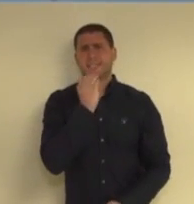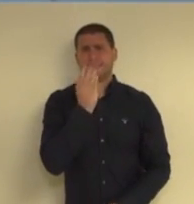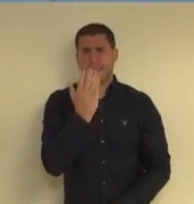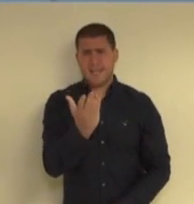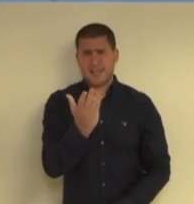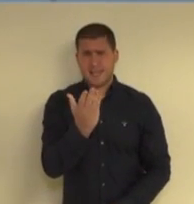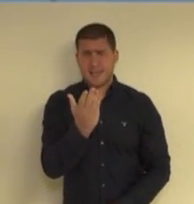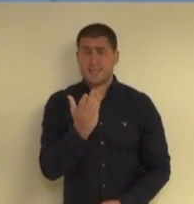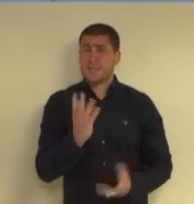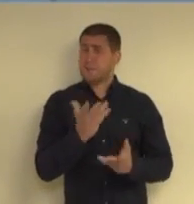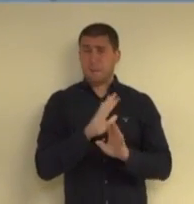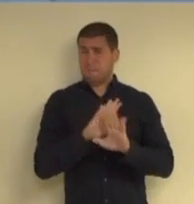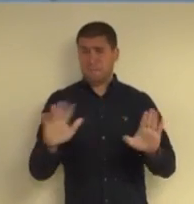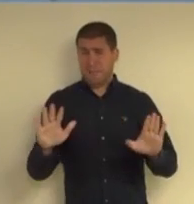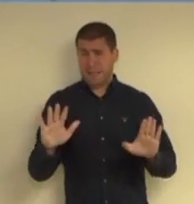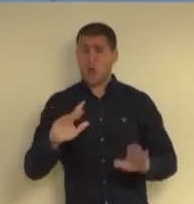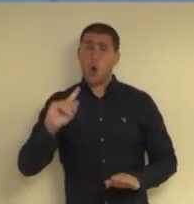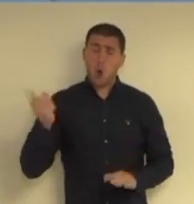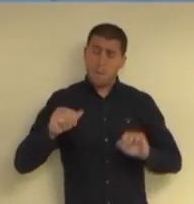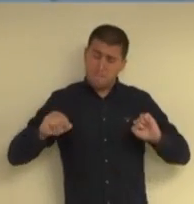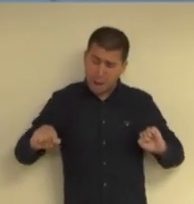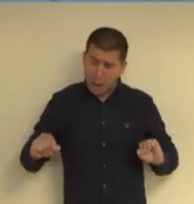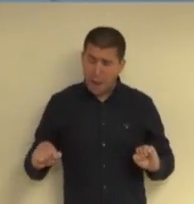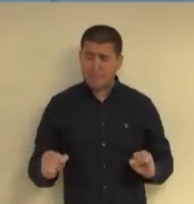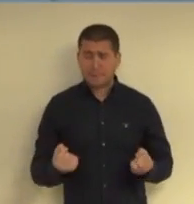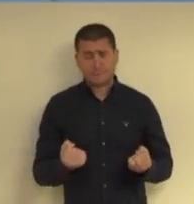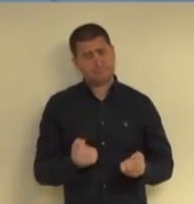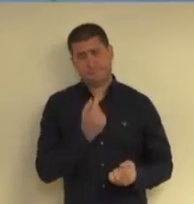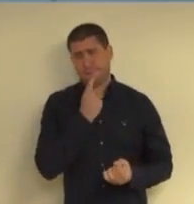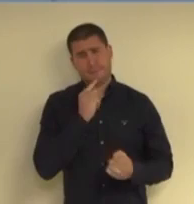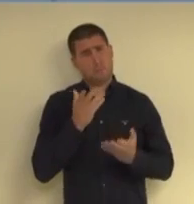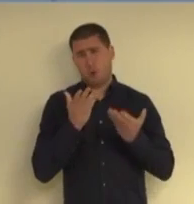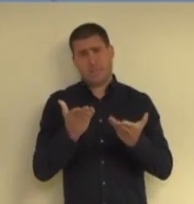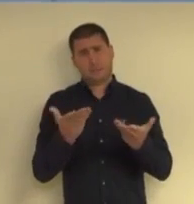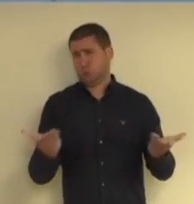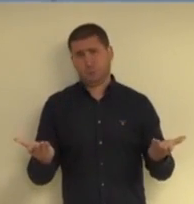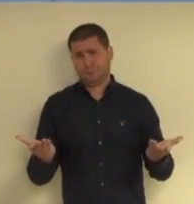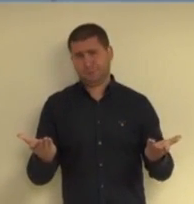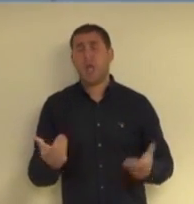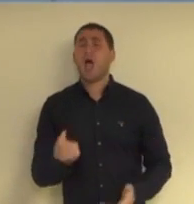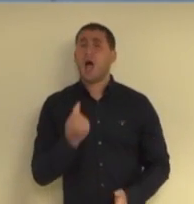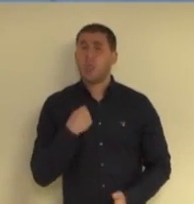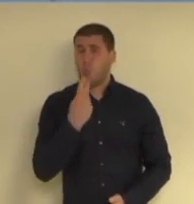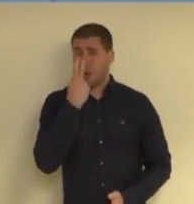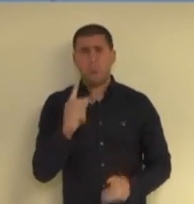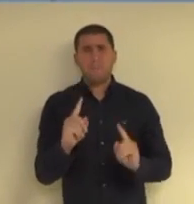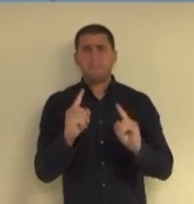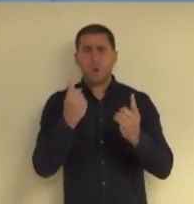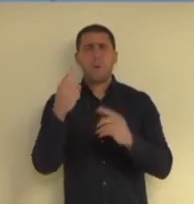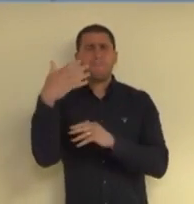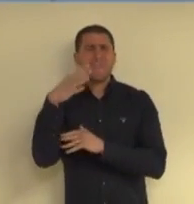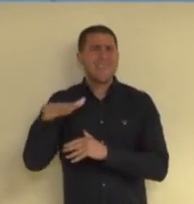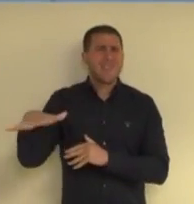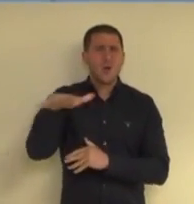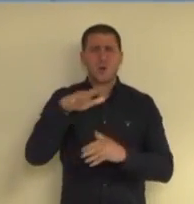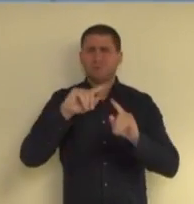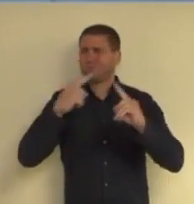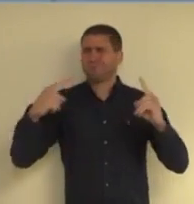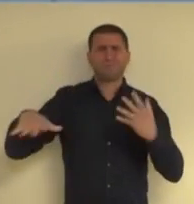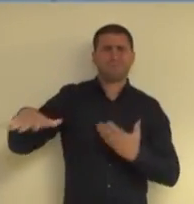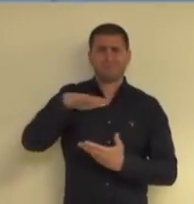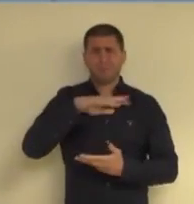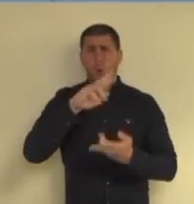שבלעדיו כל המאמצים שלנו לא יועינו. אנחנו רואים מה קורה במדינות אחרות